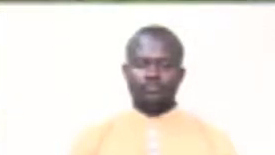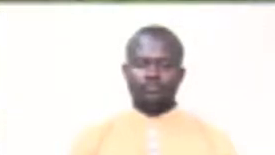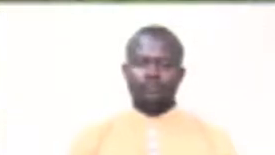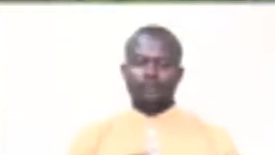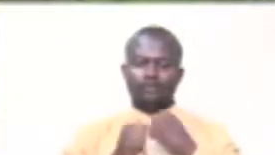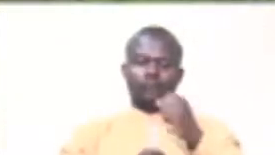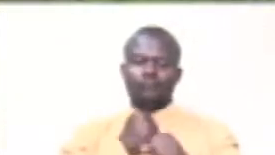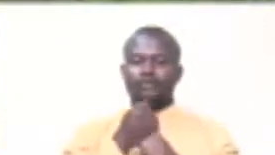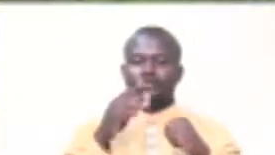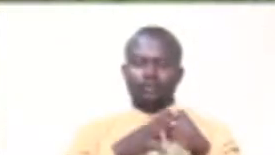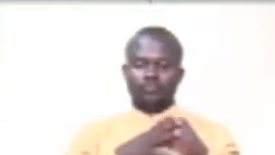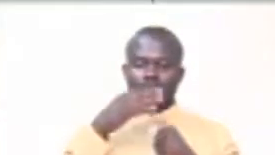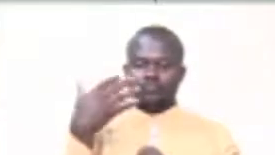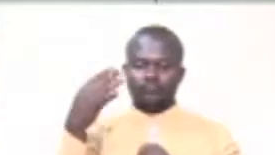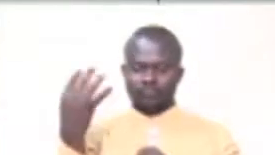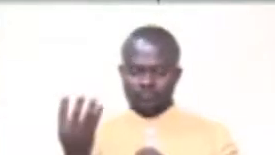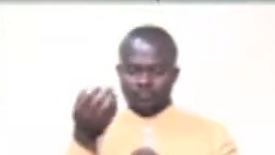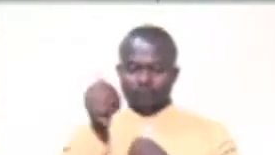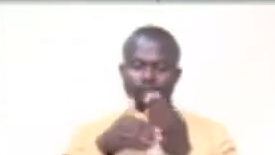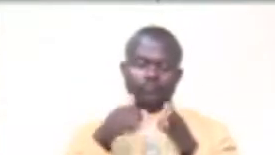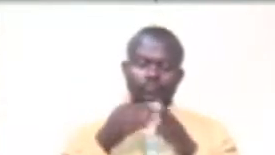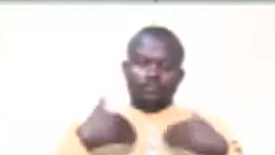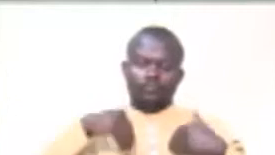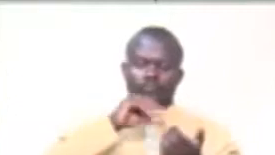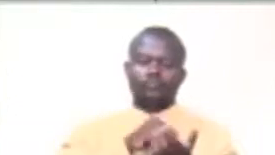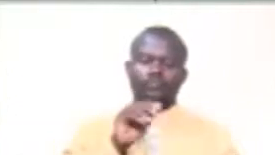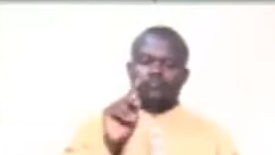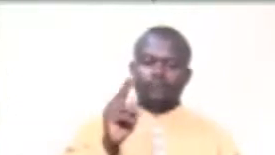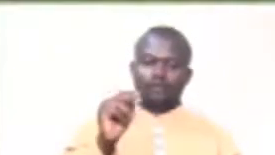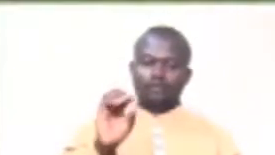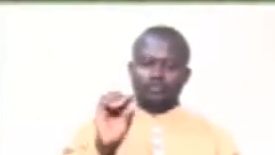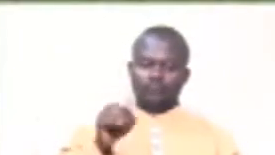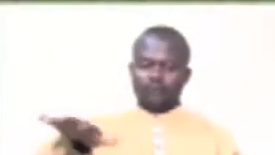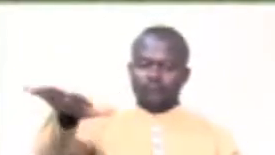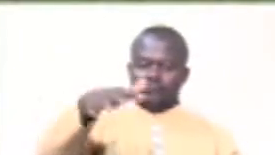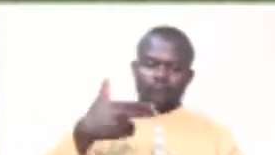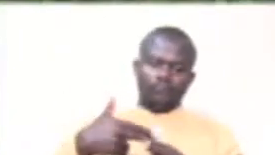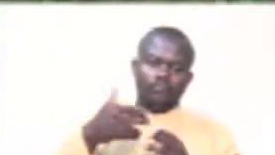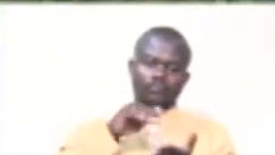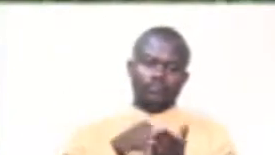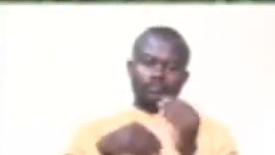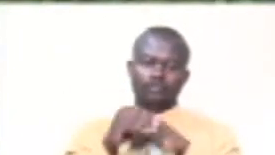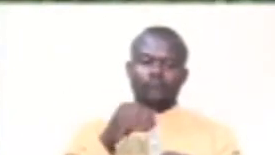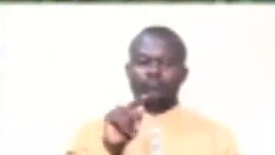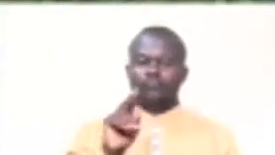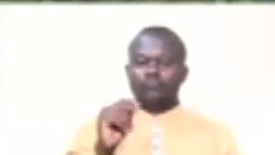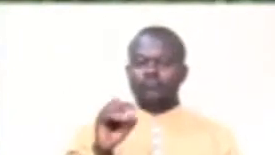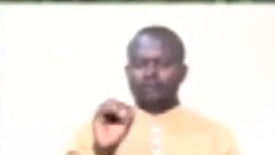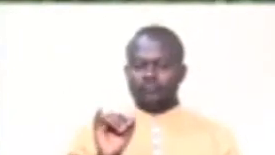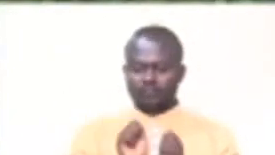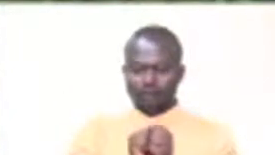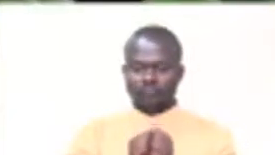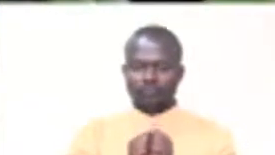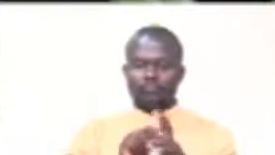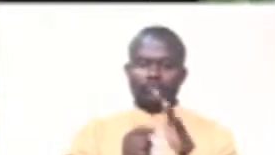Mu mwaka w'1954 nibwo hubatswe ikigo nderabuzima cya Kinigi giherereye hafi ya santere y'ubucuruzi ya Kinigi. Kuva muri